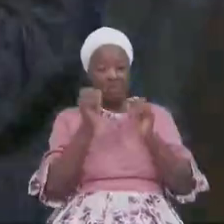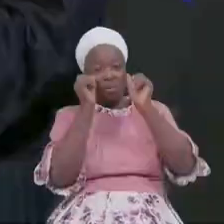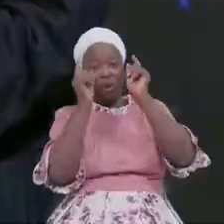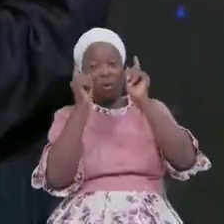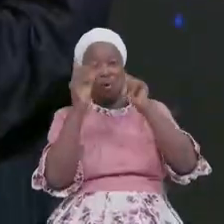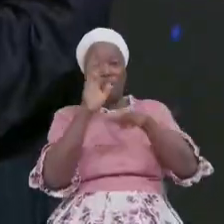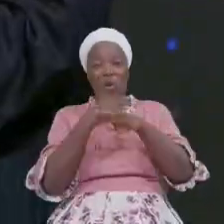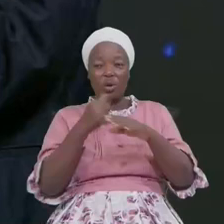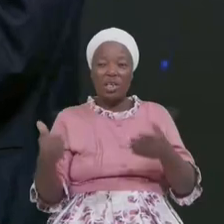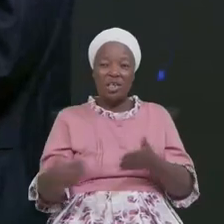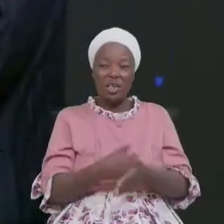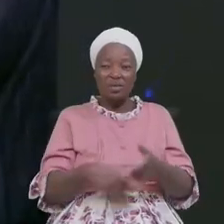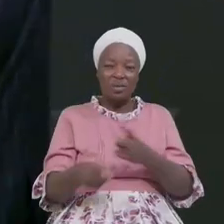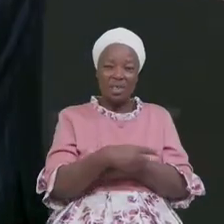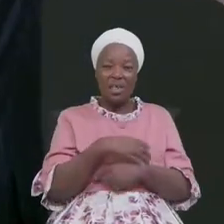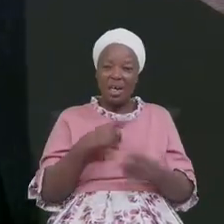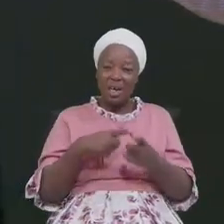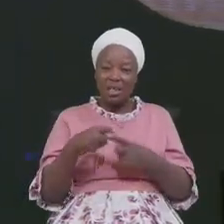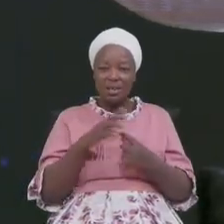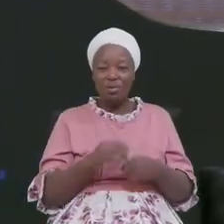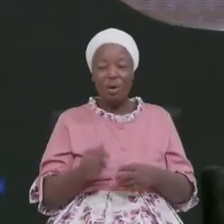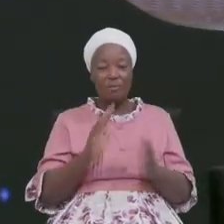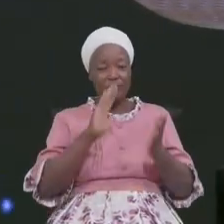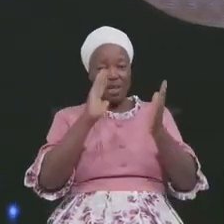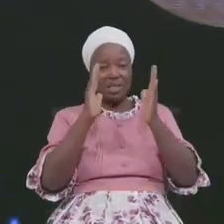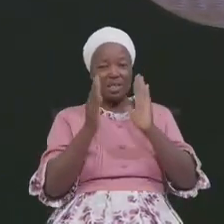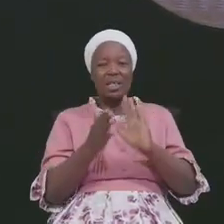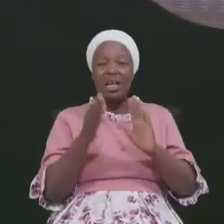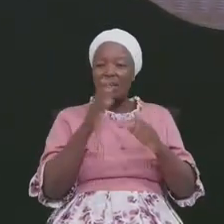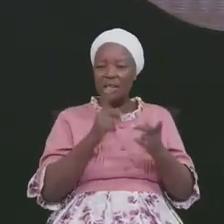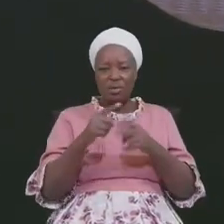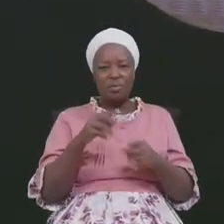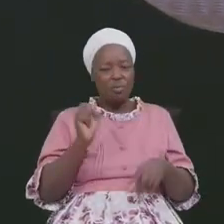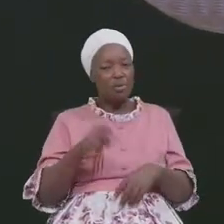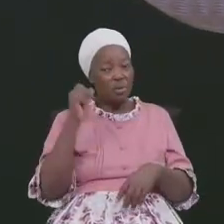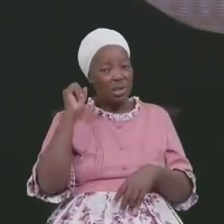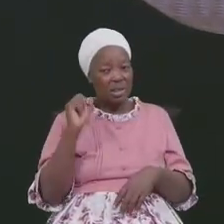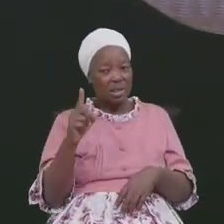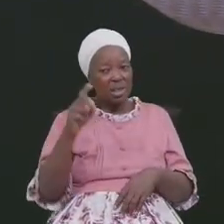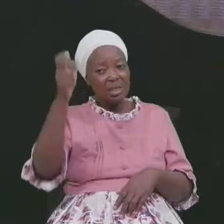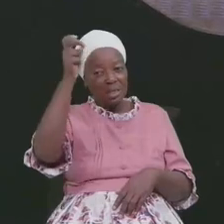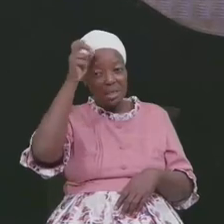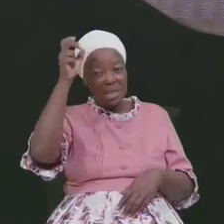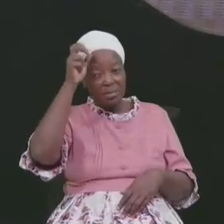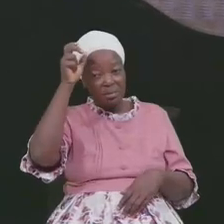jour et tu es à confronter, parce que vous devez comprendre, Satan